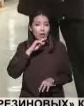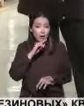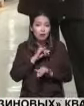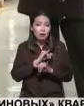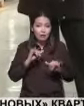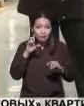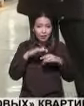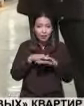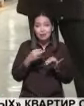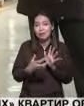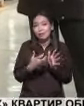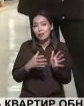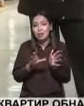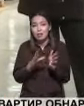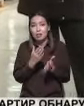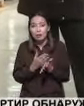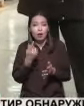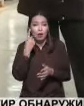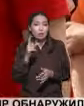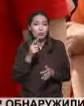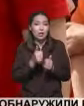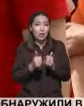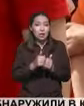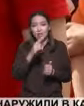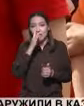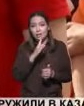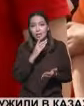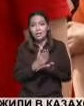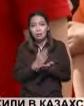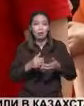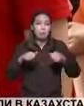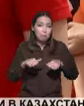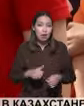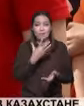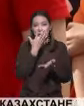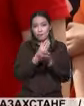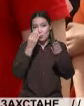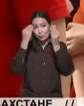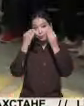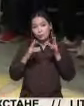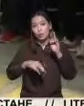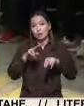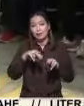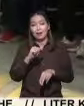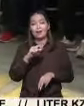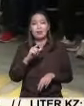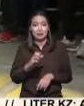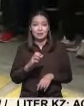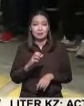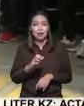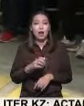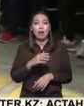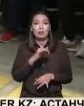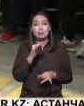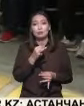развитии страны и дефиците энергии, отмечая при этом, что каждый казахстанец имеет право на свое мнение по строительству атомной